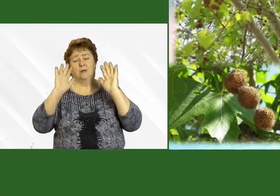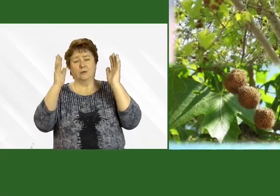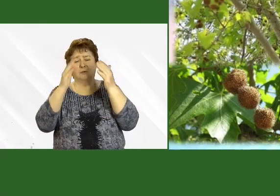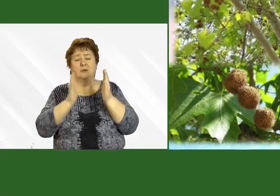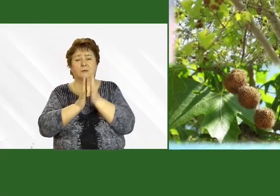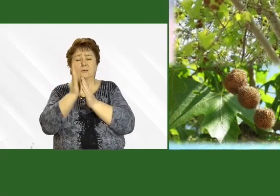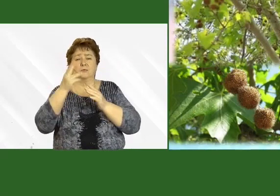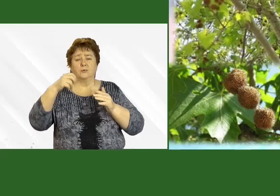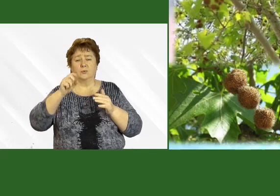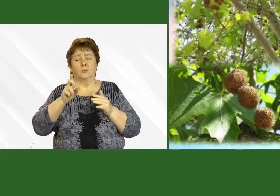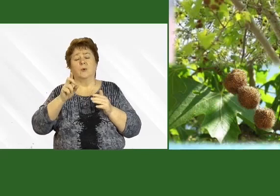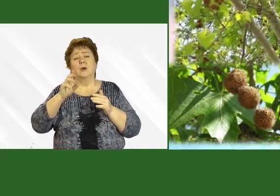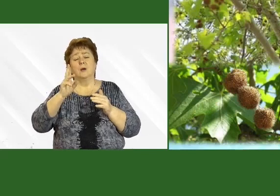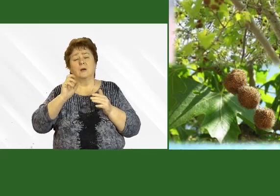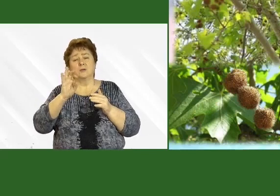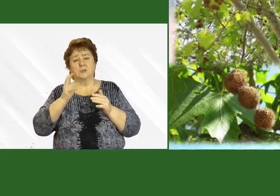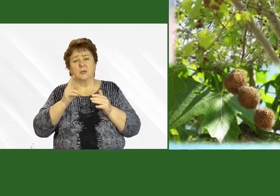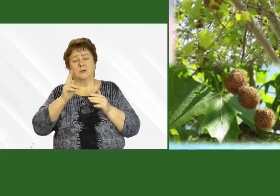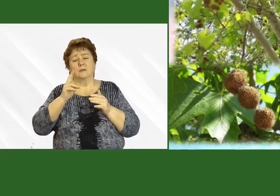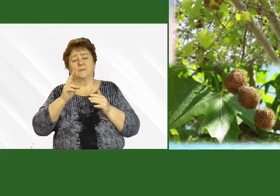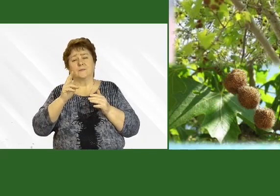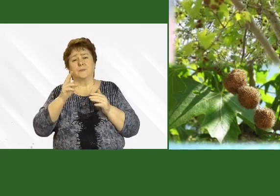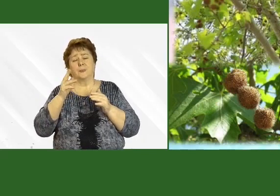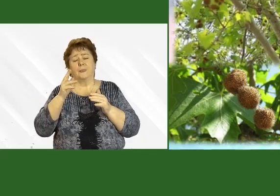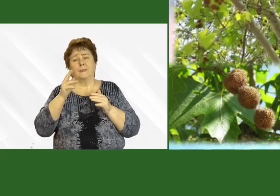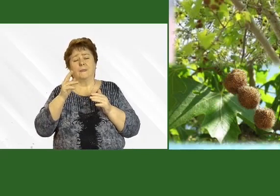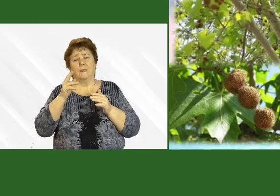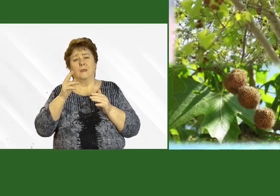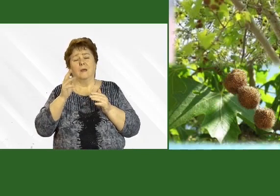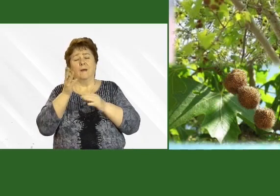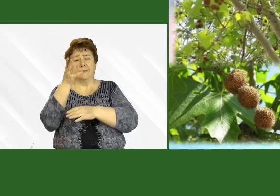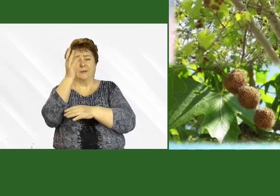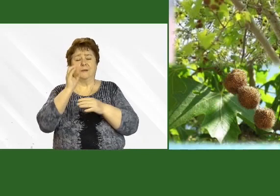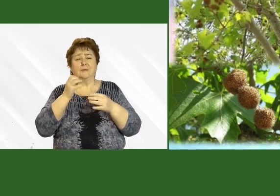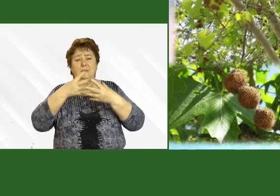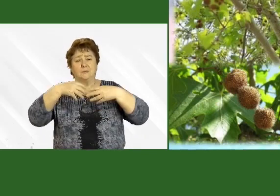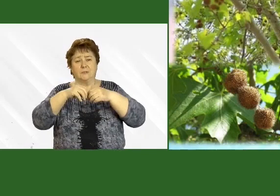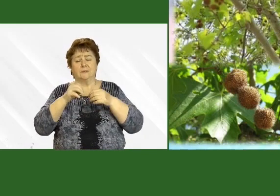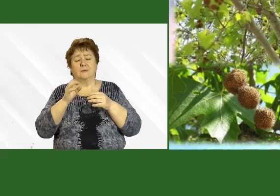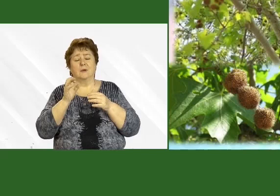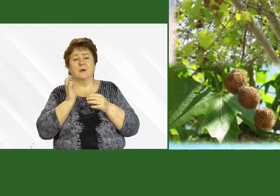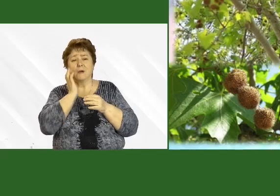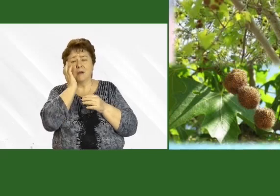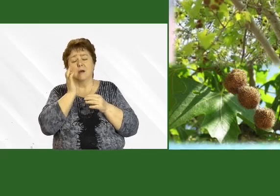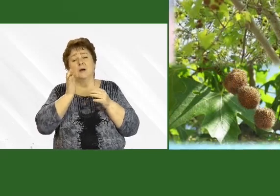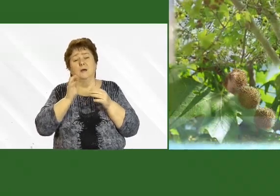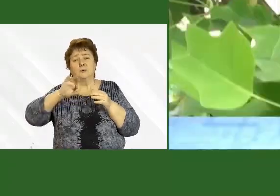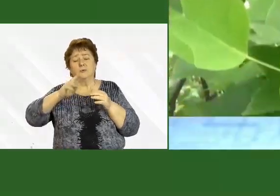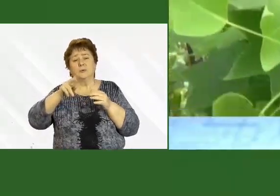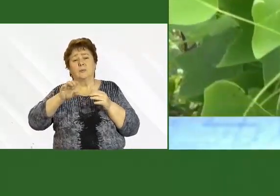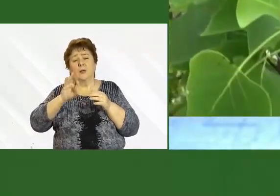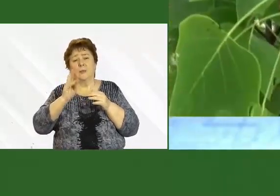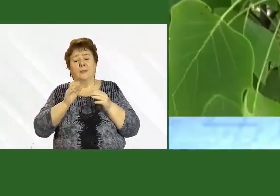дуб каштан гикори дерево семейства ореховых и тюльпан на дерево